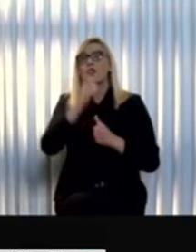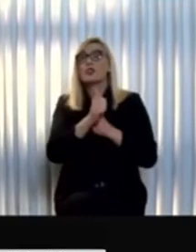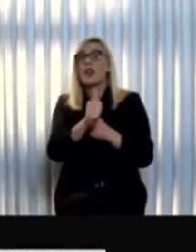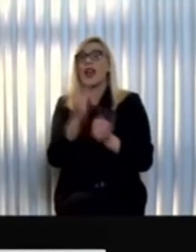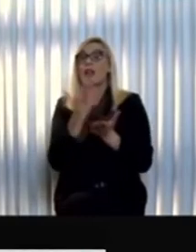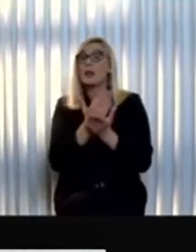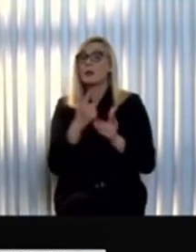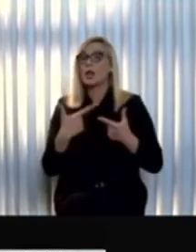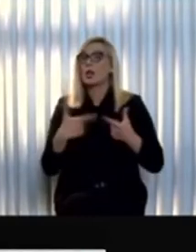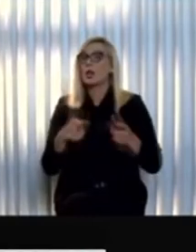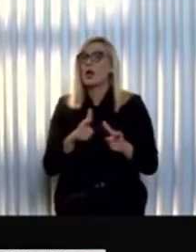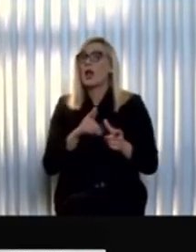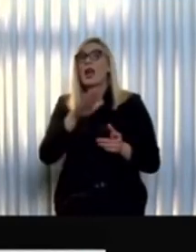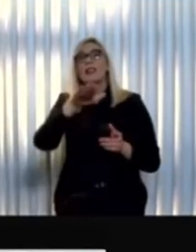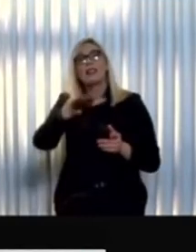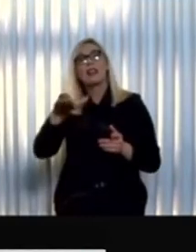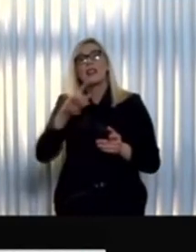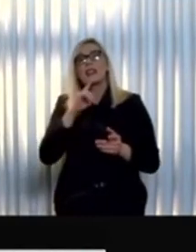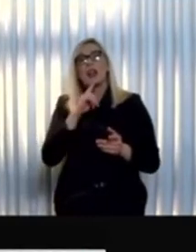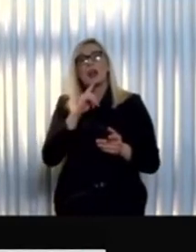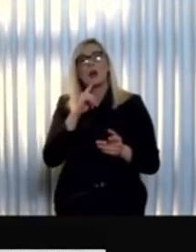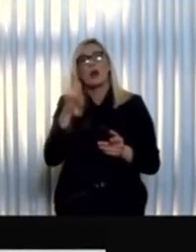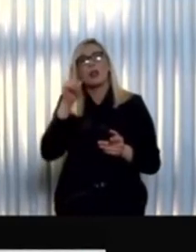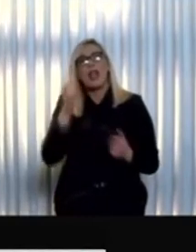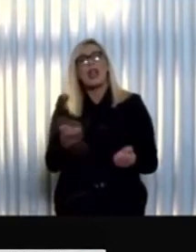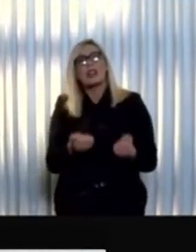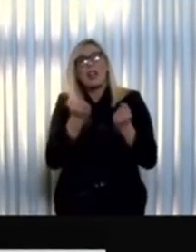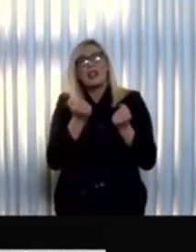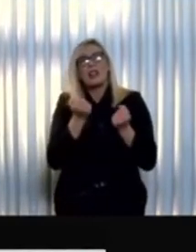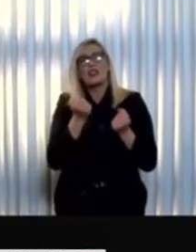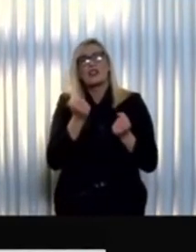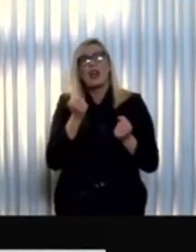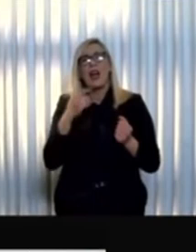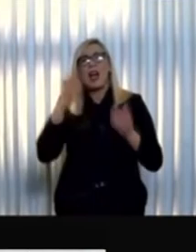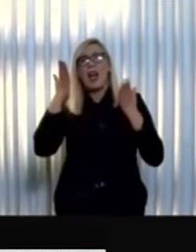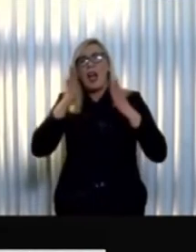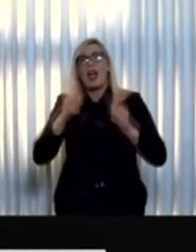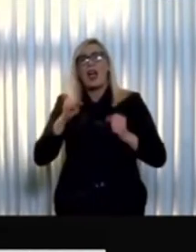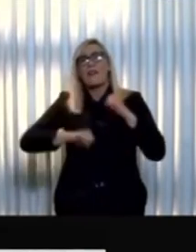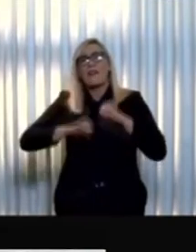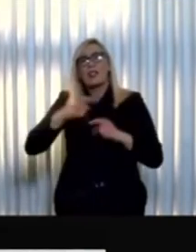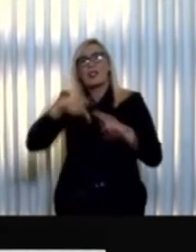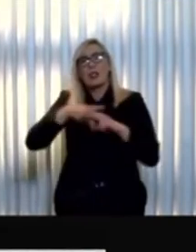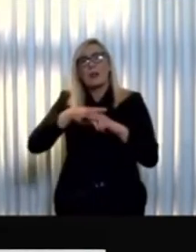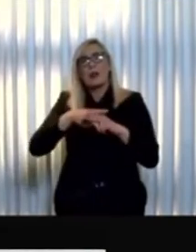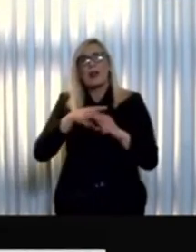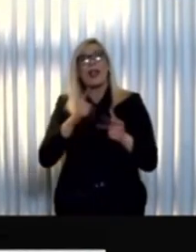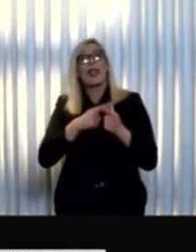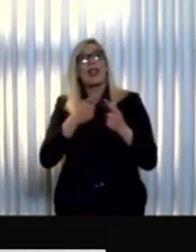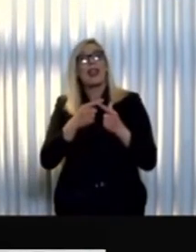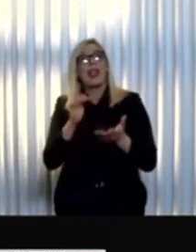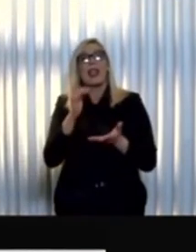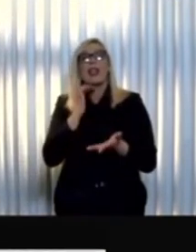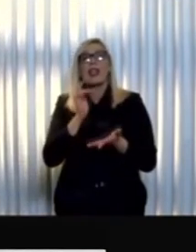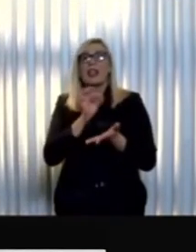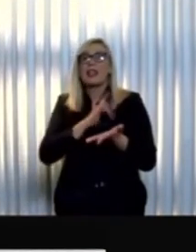достапна и за децата со потешка и најтешка физичка попреченост или со целосно оштетување на видот.